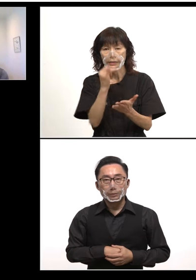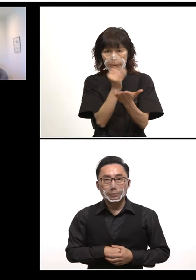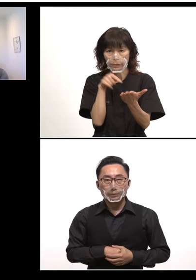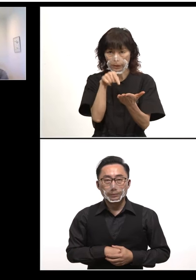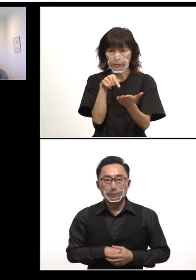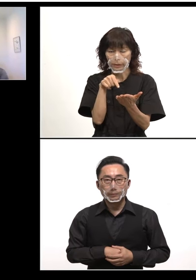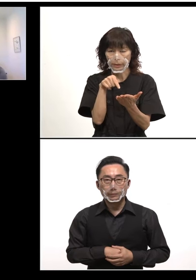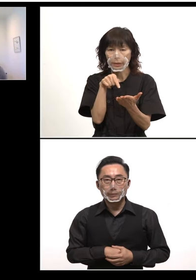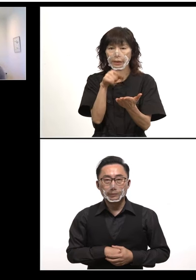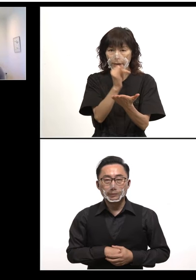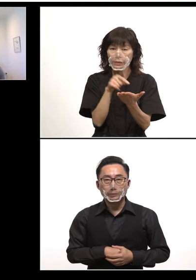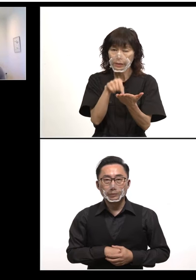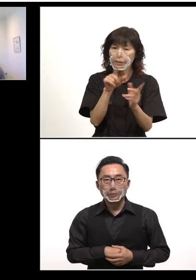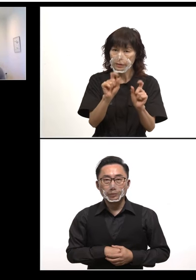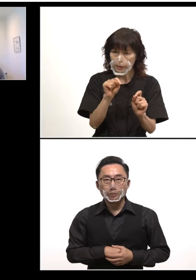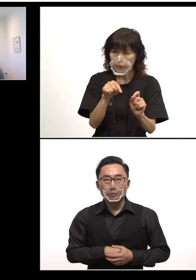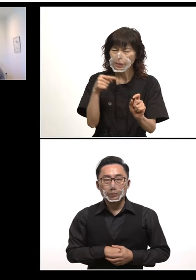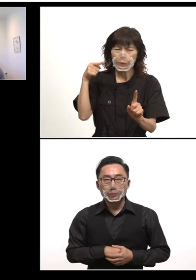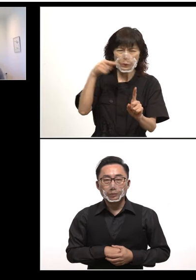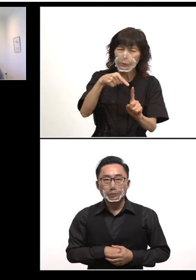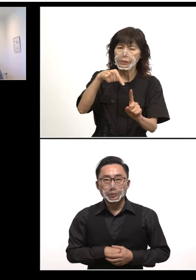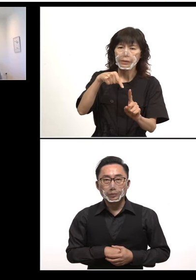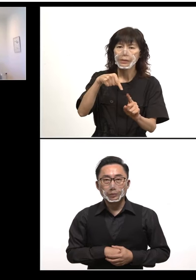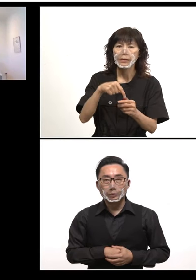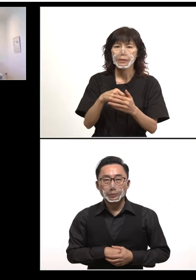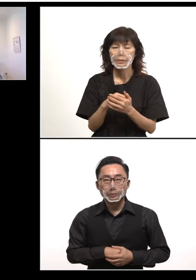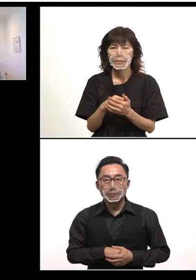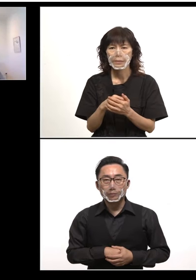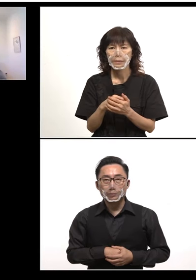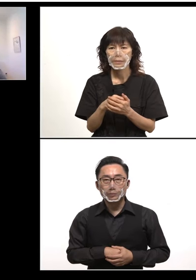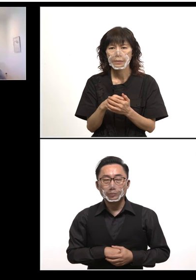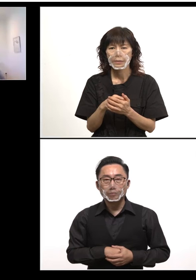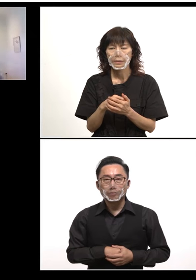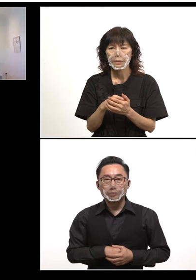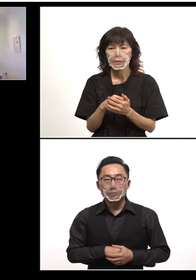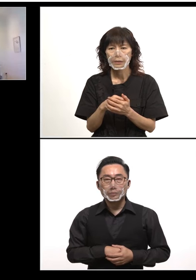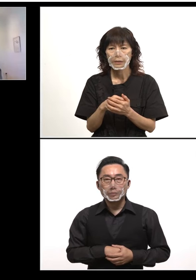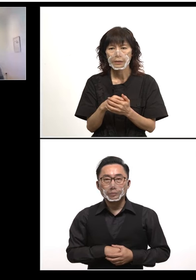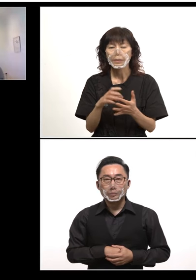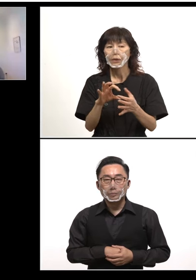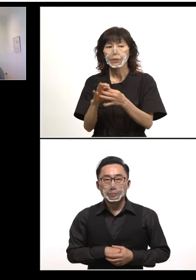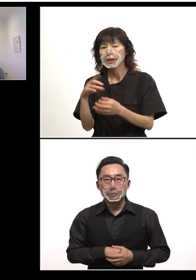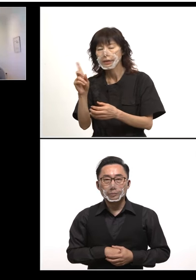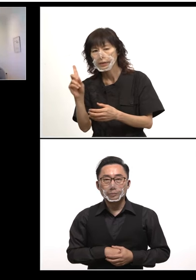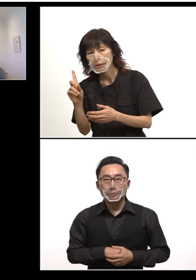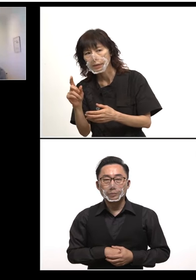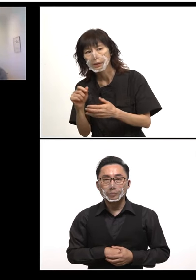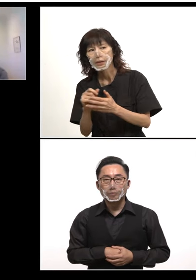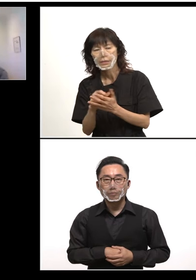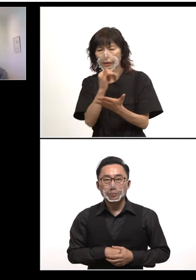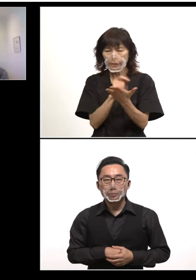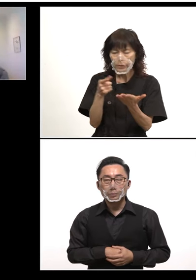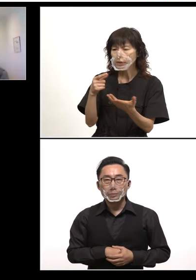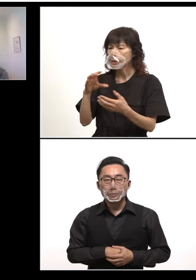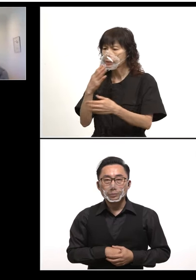嘅藝術呢一樣嘢，其實係最終嗰樣嘢。咁到底喺咩時候我哋講緊 efficacy？ 有咩時候我哋講緊藝術